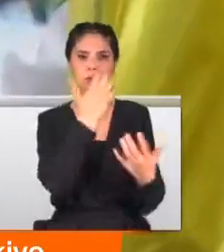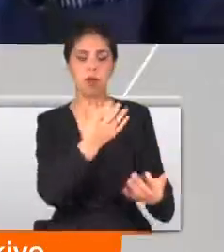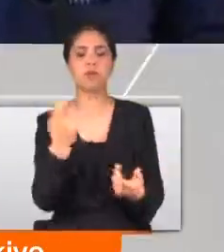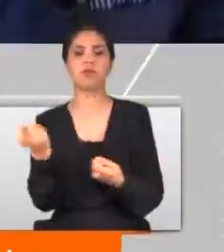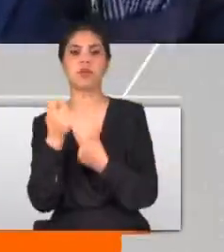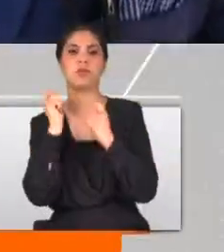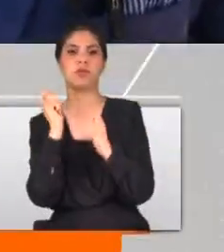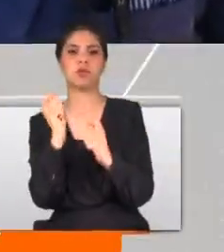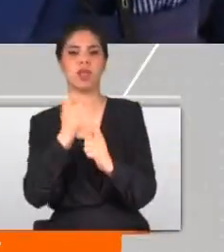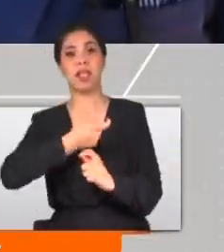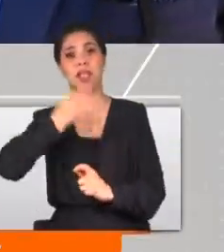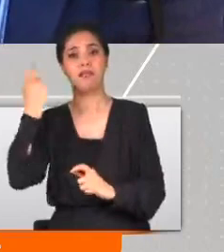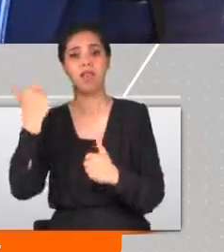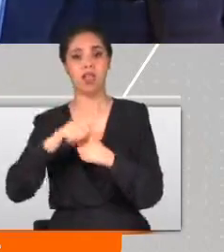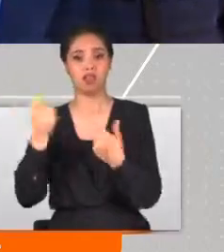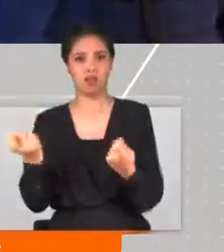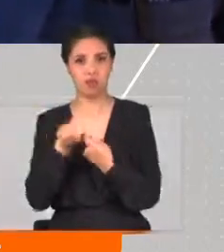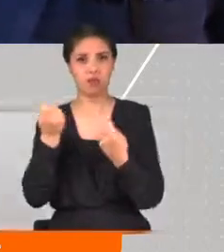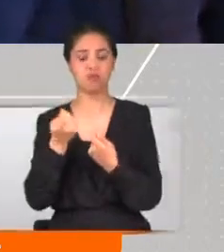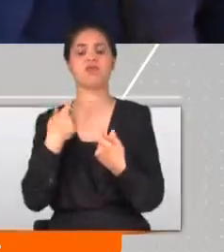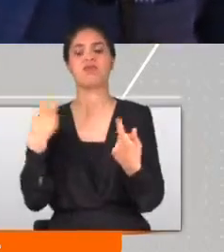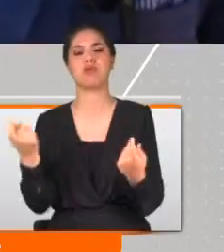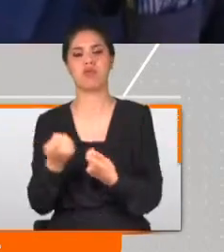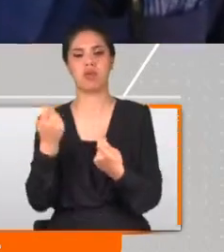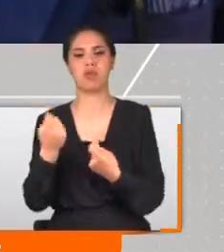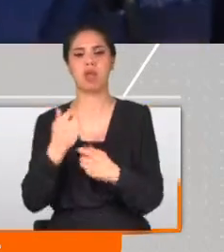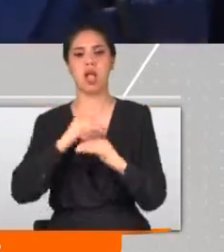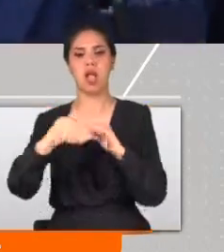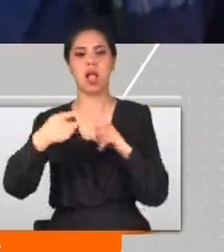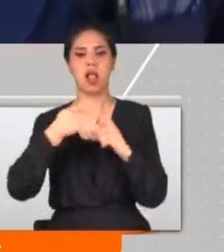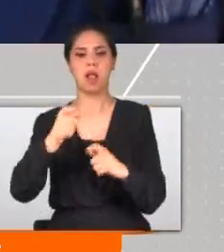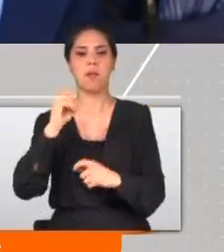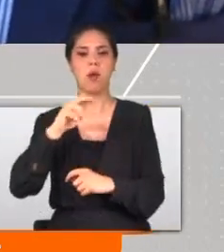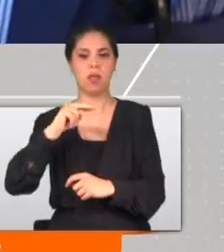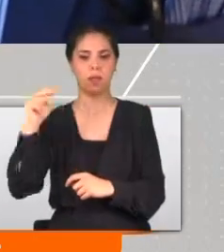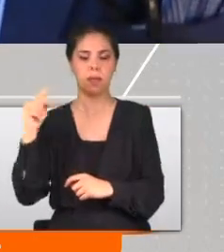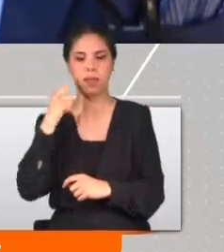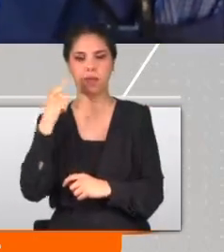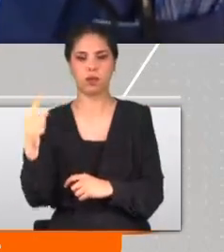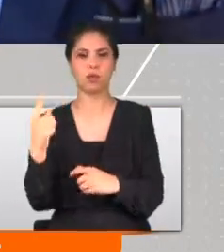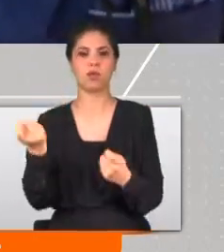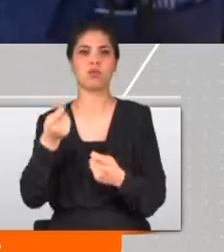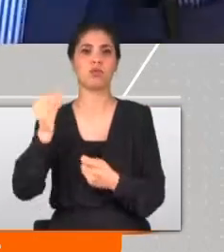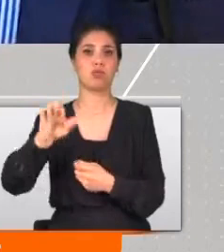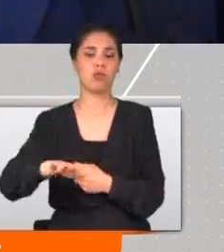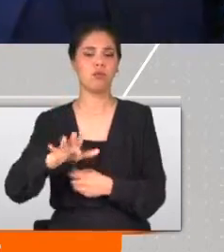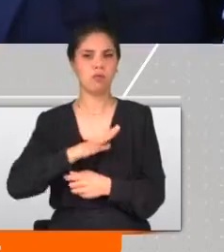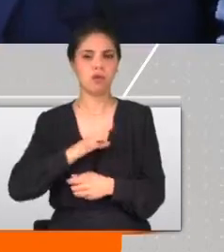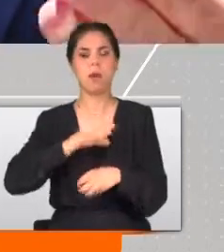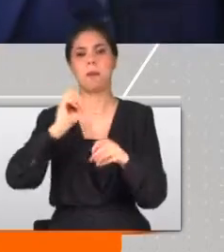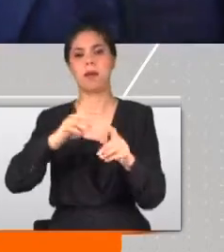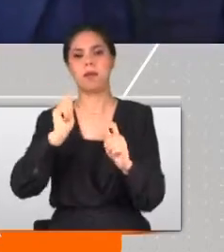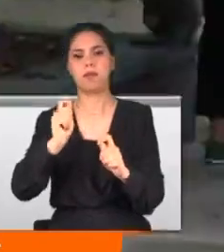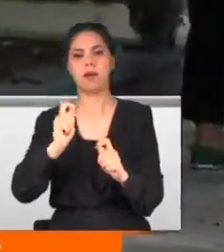zor. Geçmişte eşiniz çalışıyor muydu? Evet, çalışıyordu. Halk eğitimde öğretmenlik yapıyordu. Çocuklar olunca mecburen bıraktı. Tüm derdi